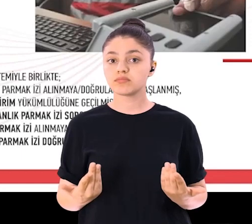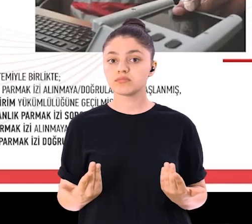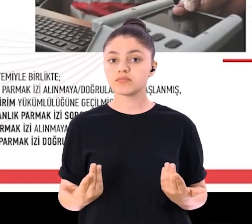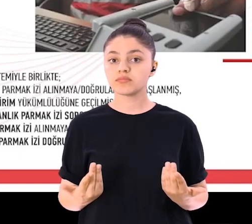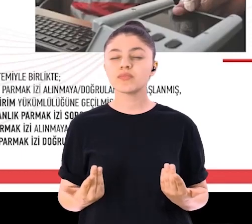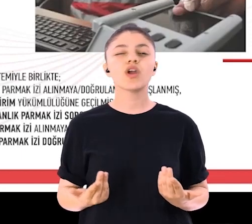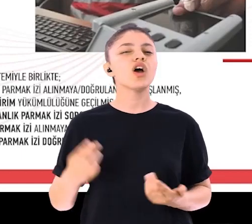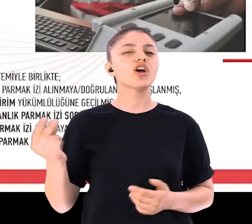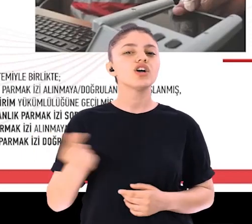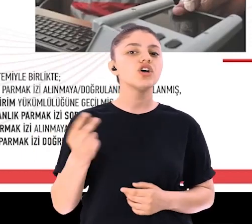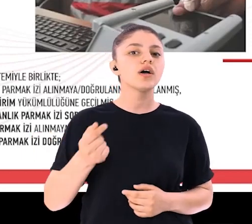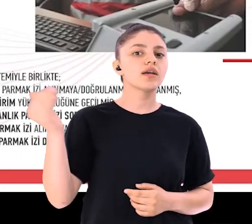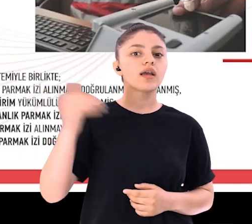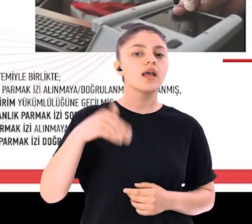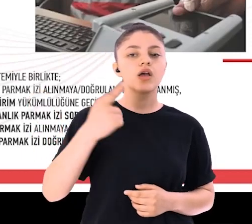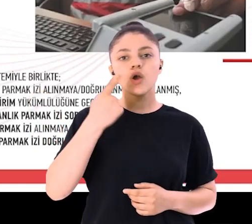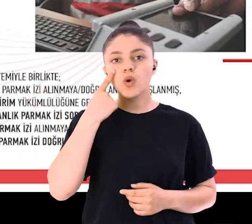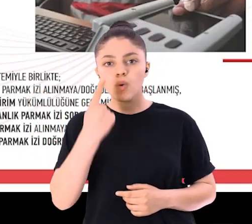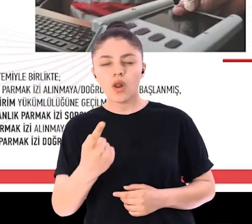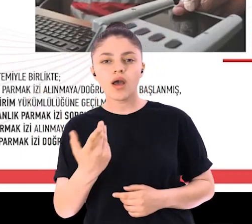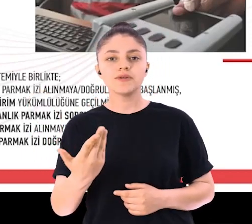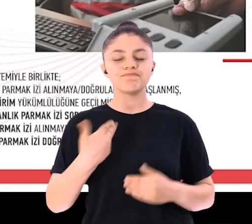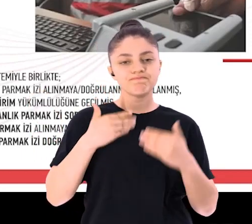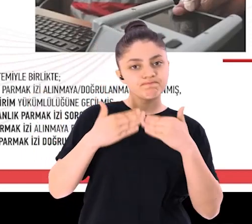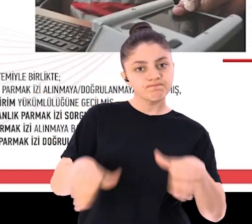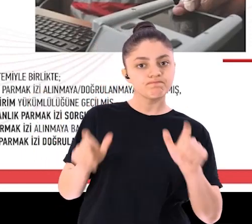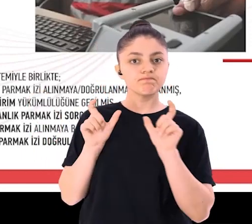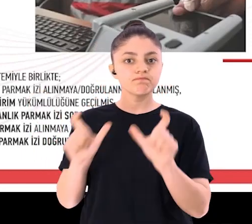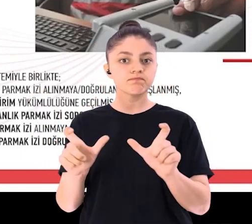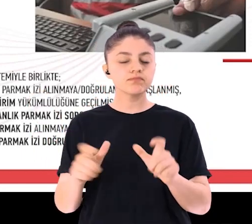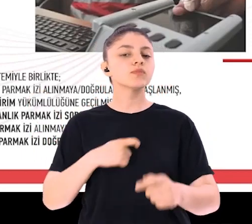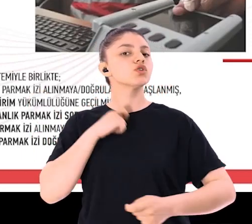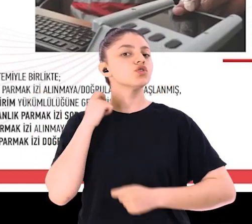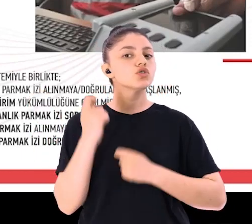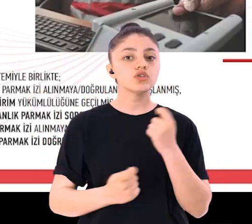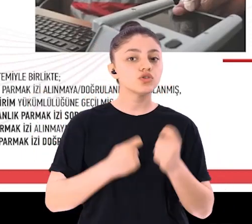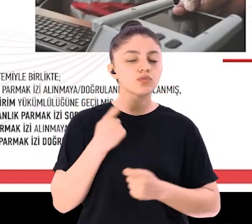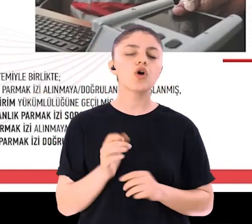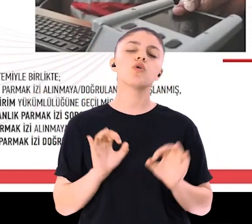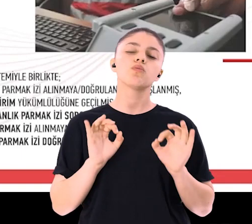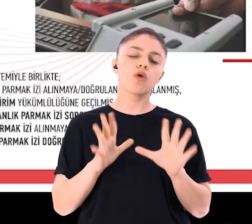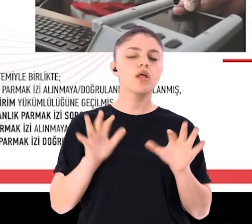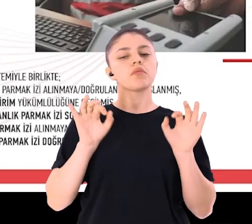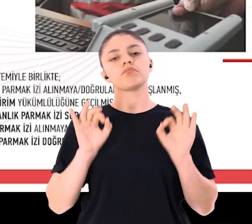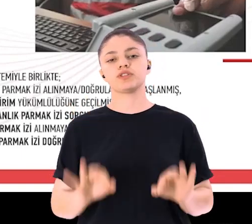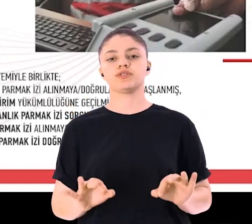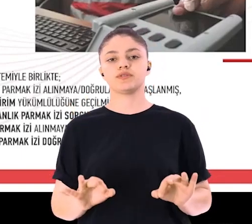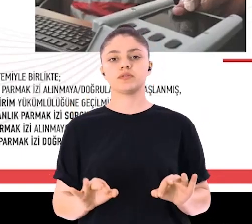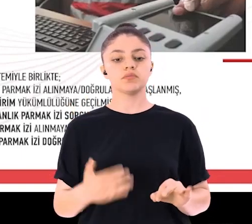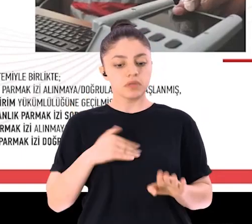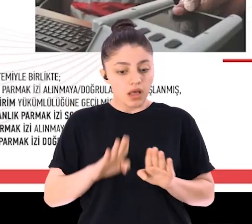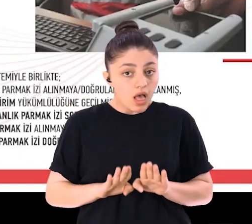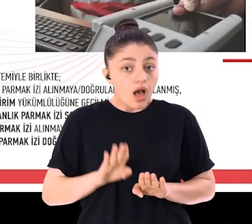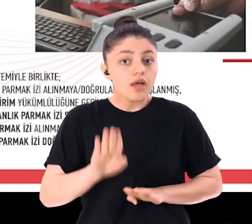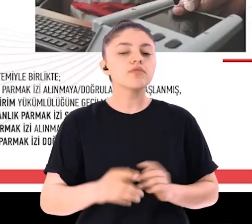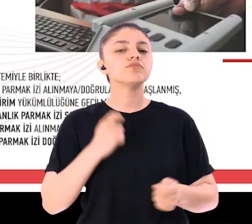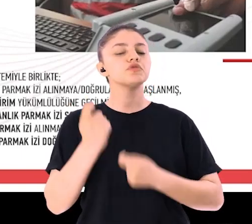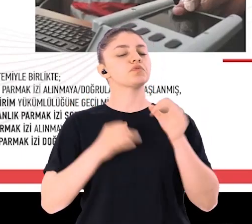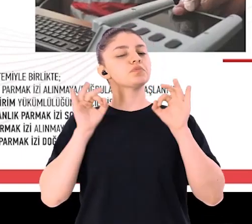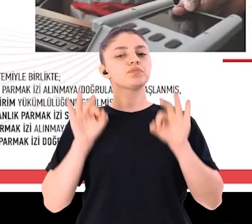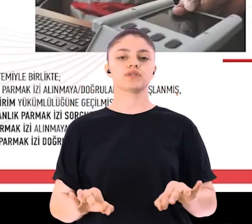ve özellikle kaçak göçü engellemeye yönelik bir adımı da böylece